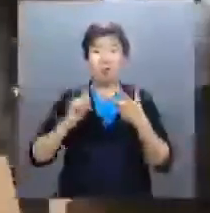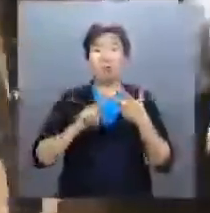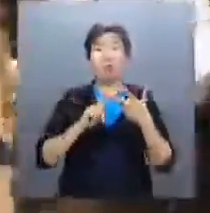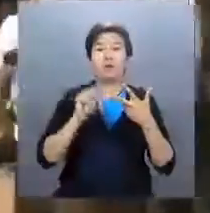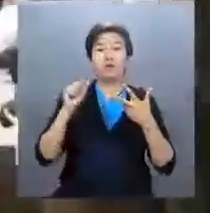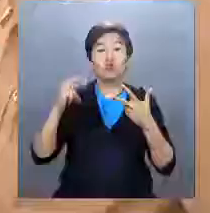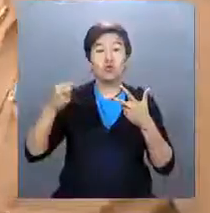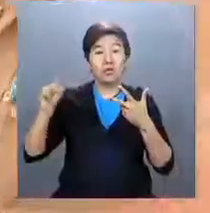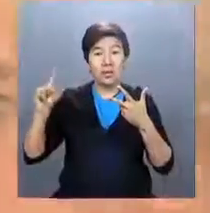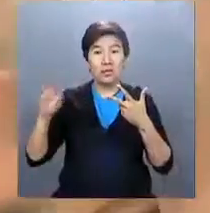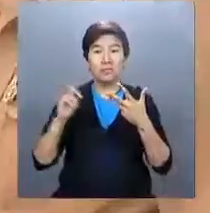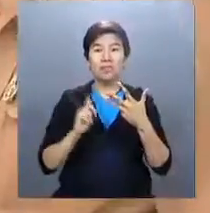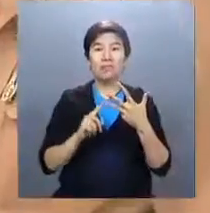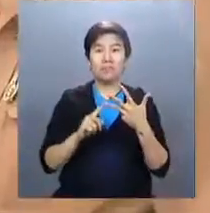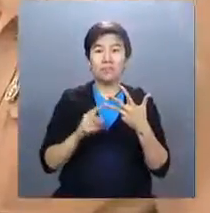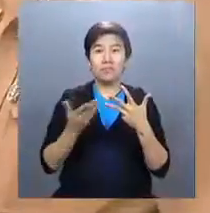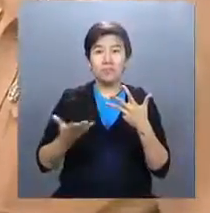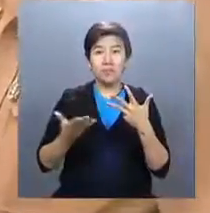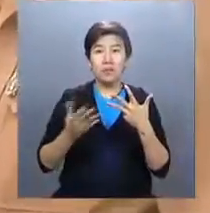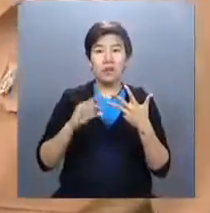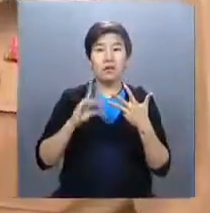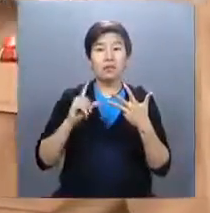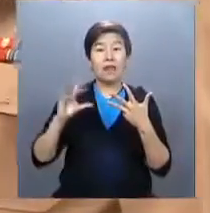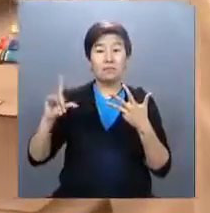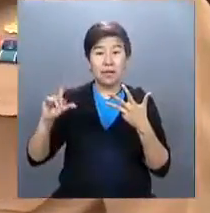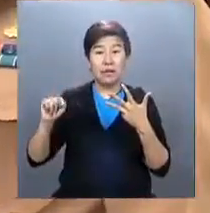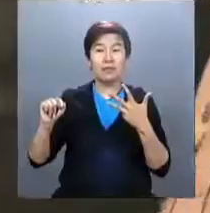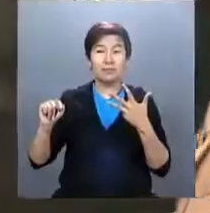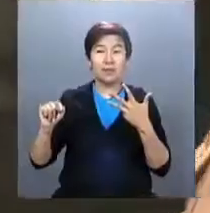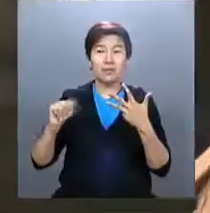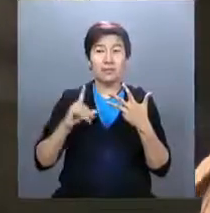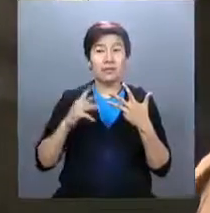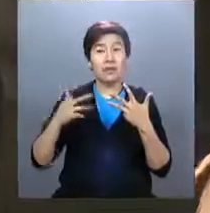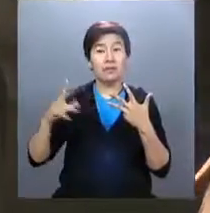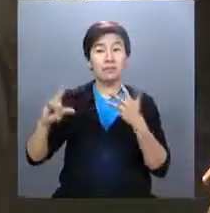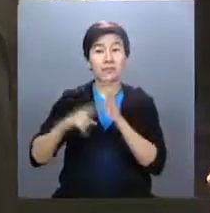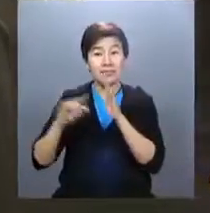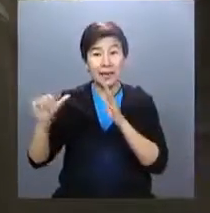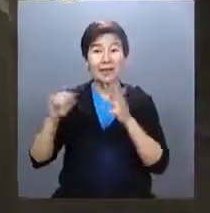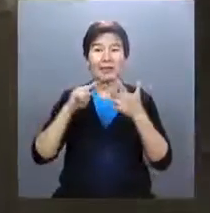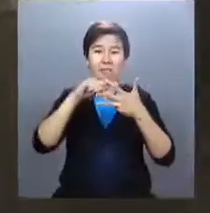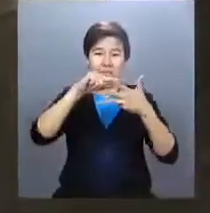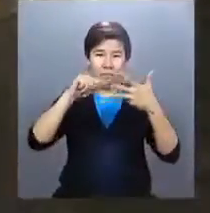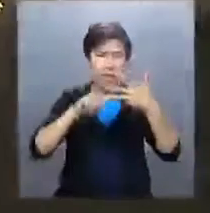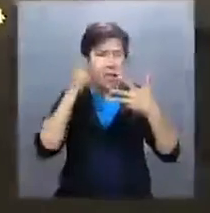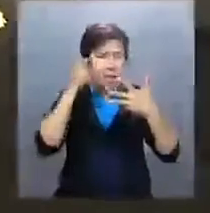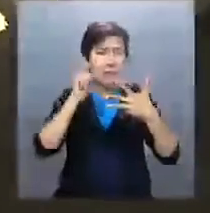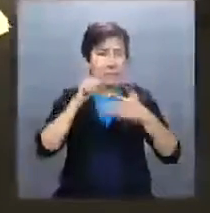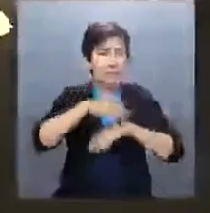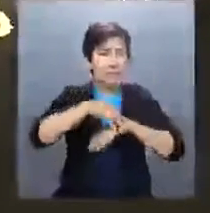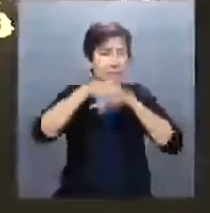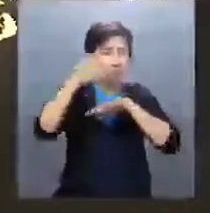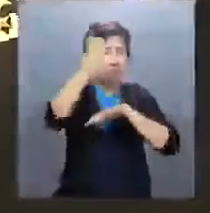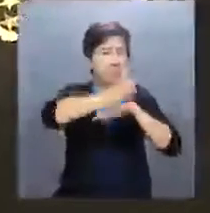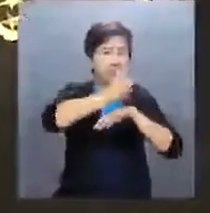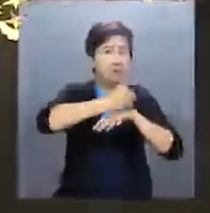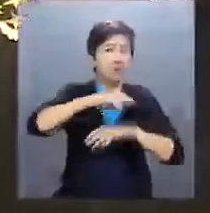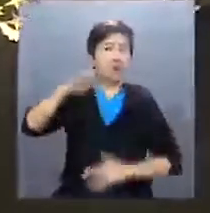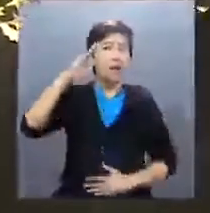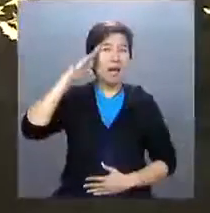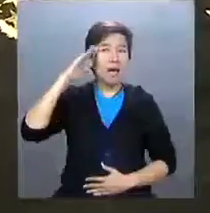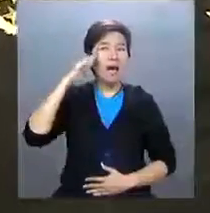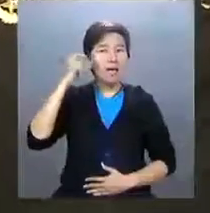ติกรินและมาถึงพลเอกเฉลิมชัยสิทธิศาสตร์ที่ถูกคาดการณ์มากที่สุดในเวลานี้ว่าจะก้าวขึ้นมาเป็นผู้บัญชาการทห